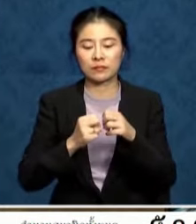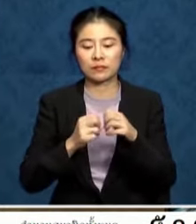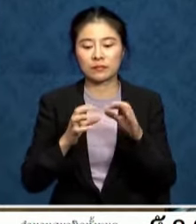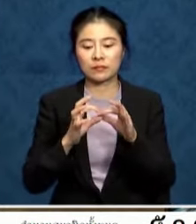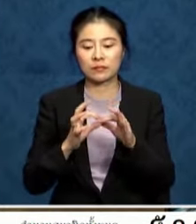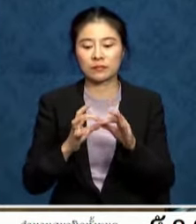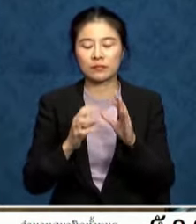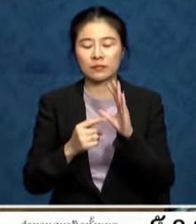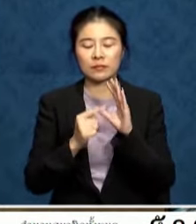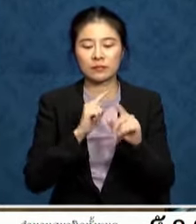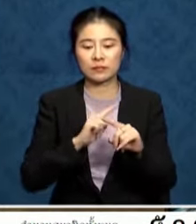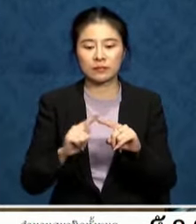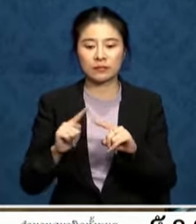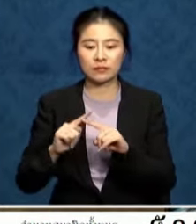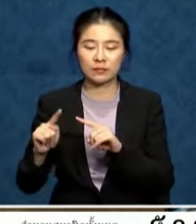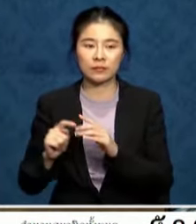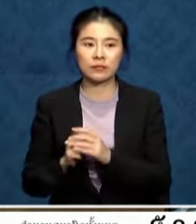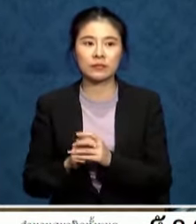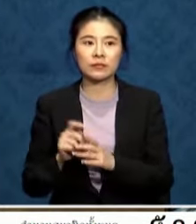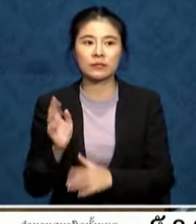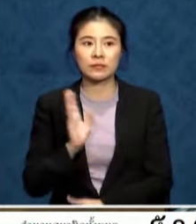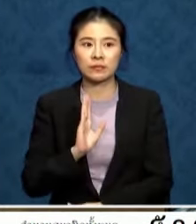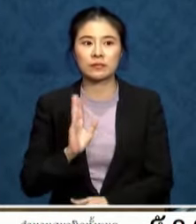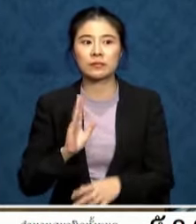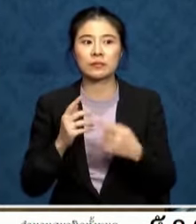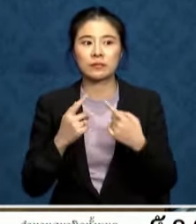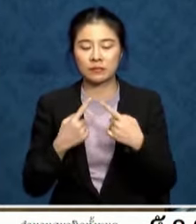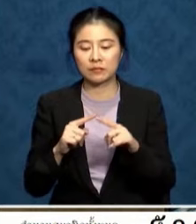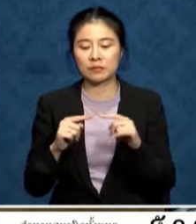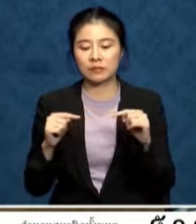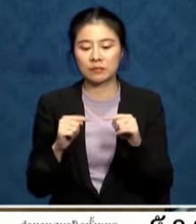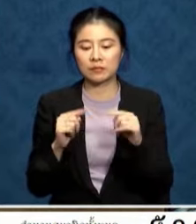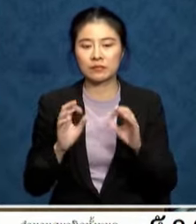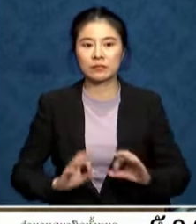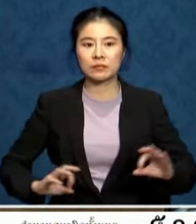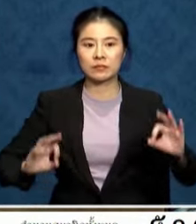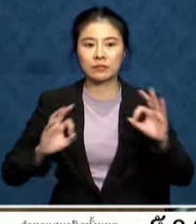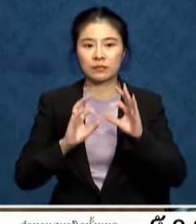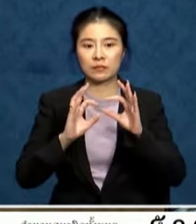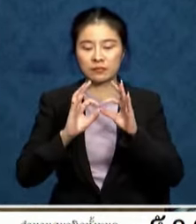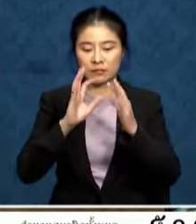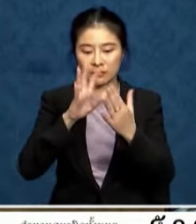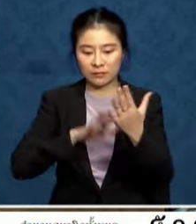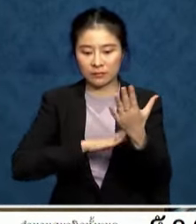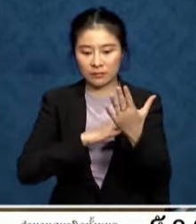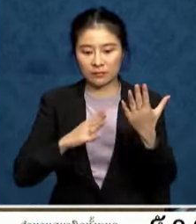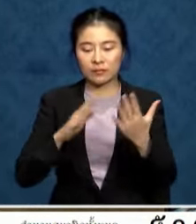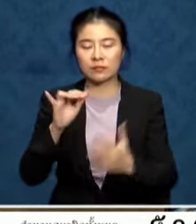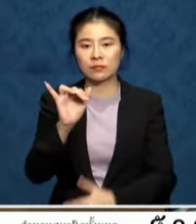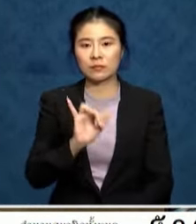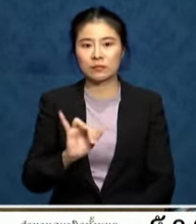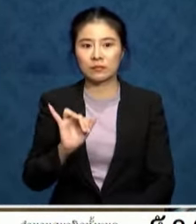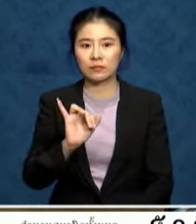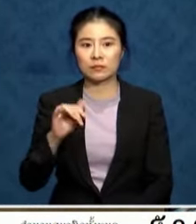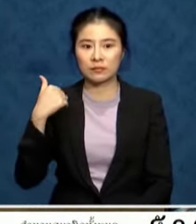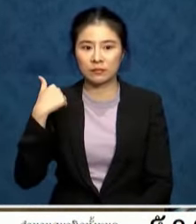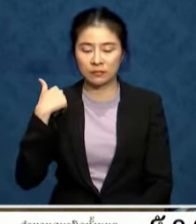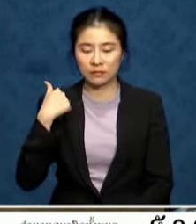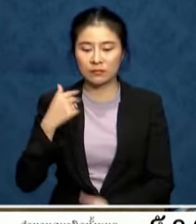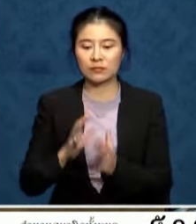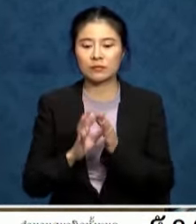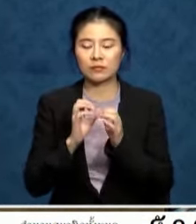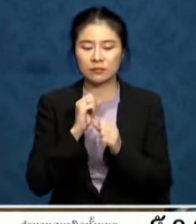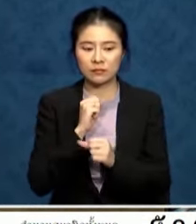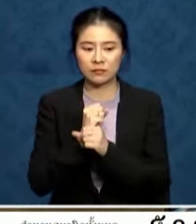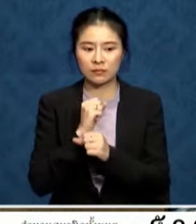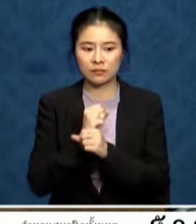ายทั้งปวงแต่เป็นเรื่องที่มีความสำคัญทางยุทธศาสตร์ก็คือมีความสำคัญที่จ